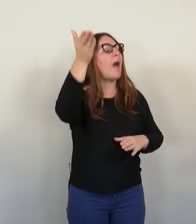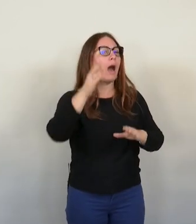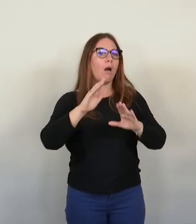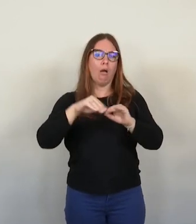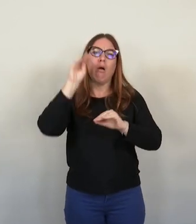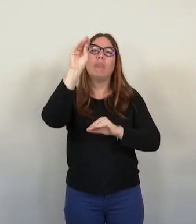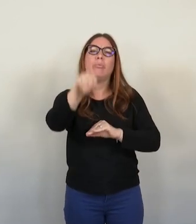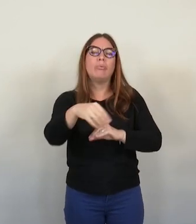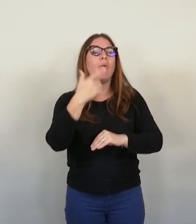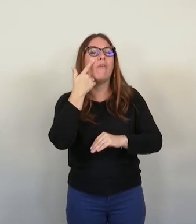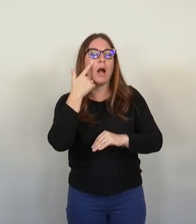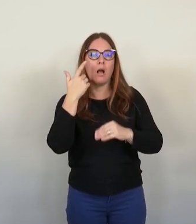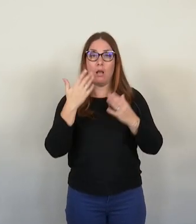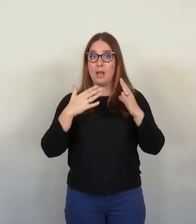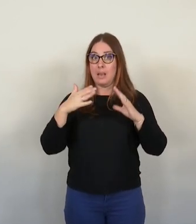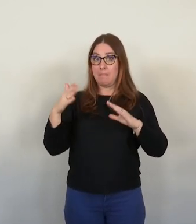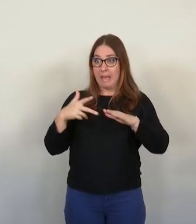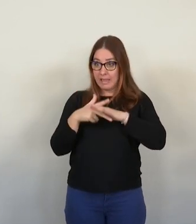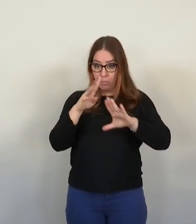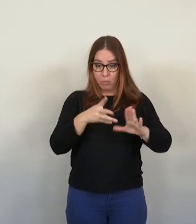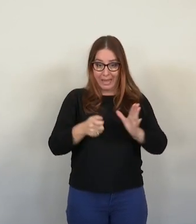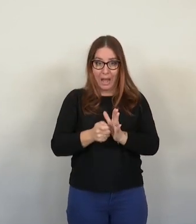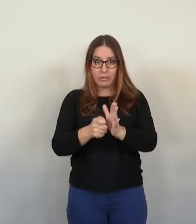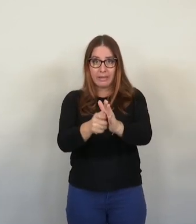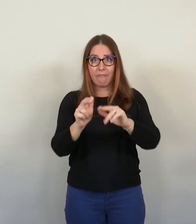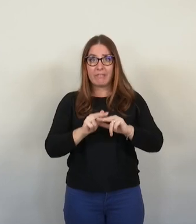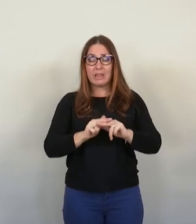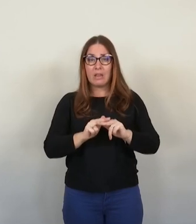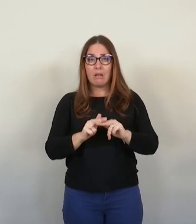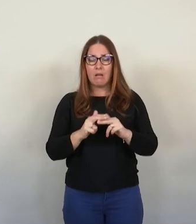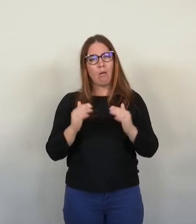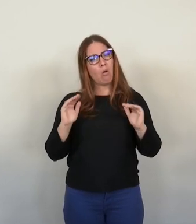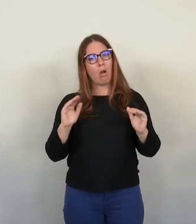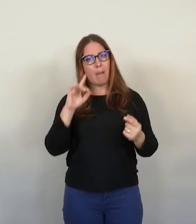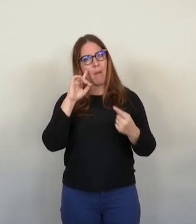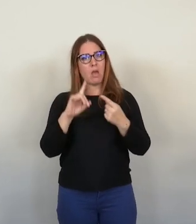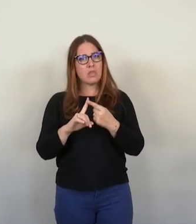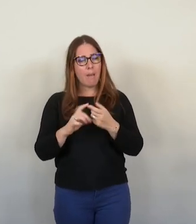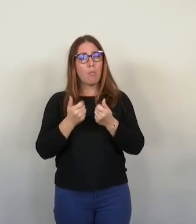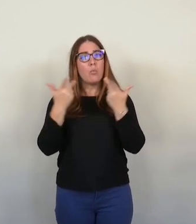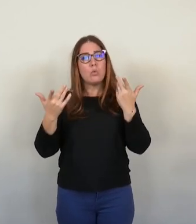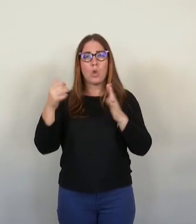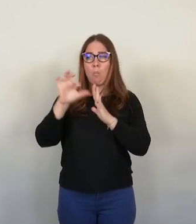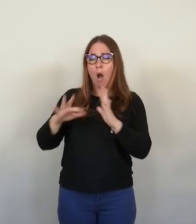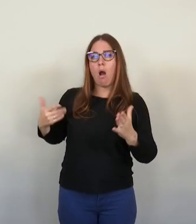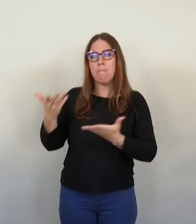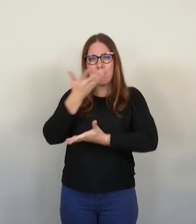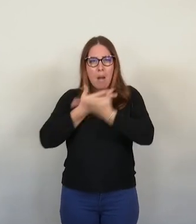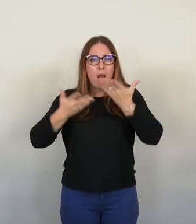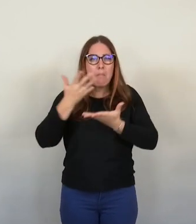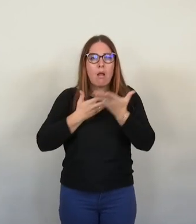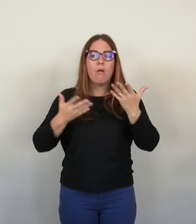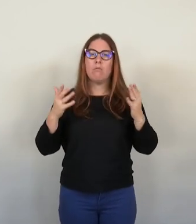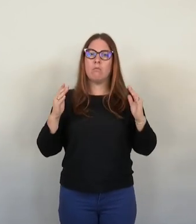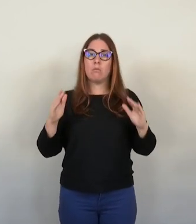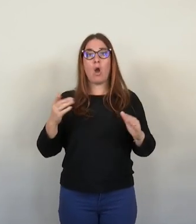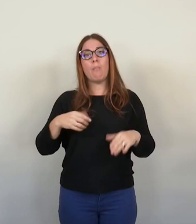mais en l'absence ne serait-ce que d'un début de calendrier alors qu'il s'agit là de sujet étant sur la table depuis de longs mois nous avons du mal à ne nous satisfaire que